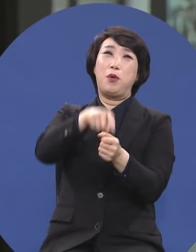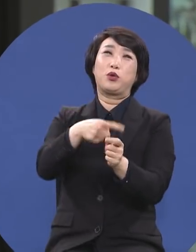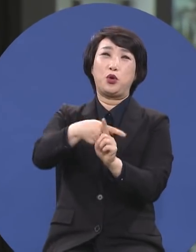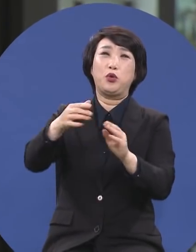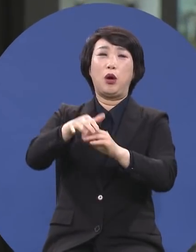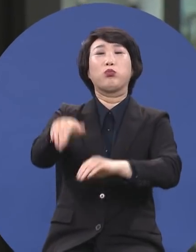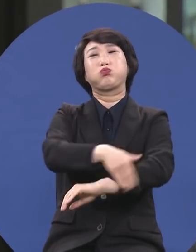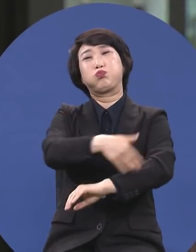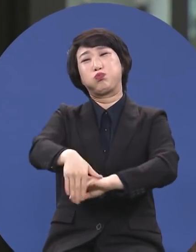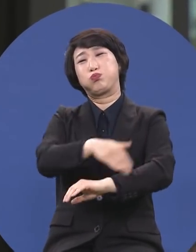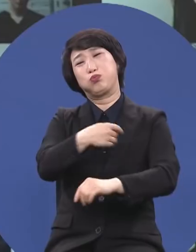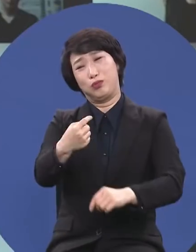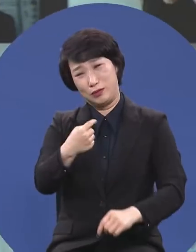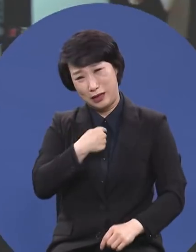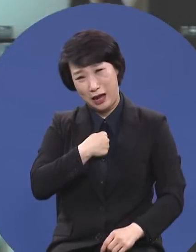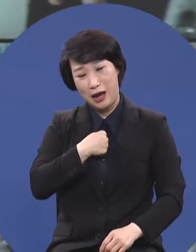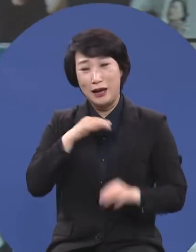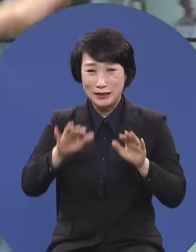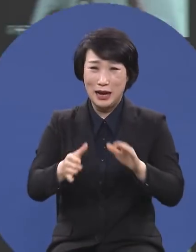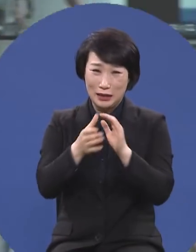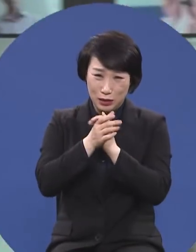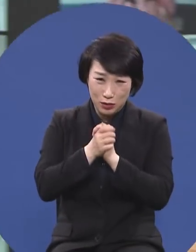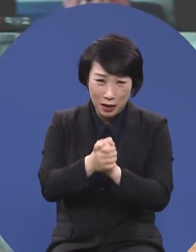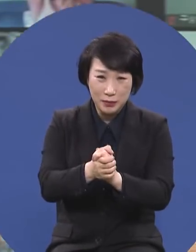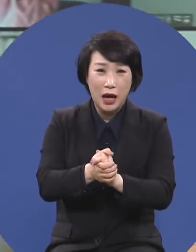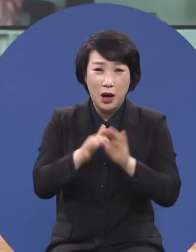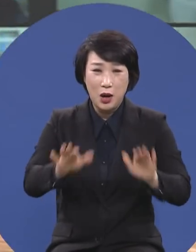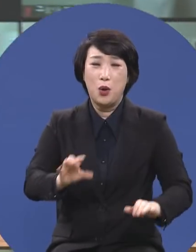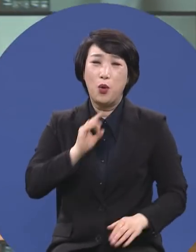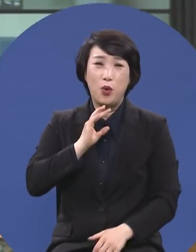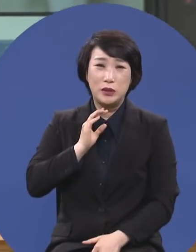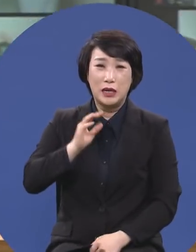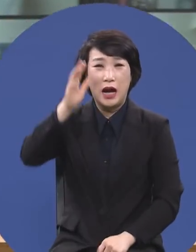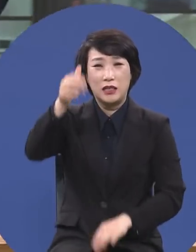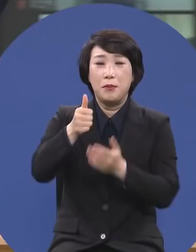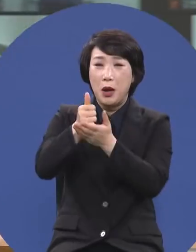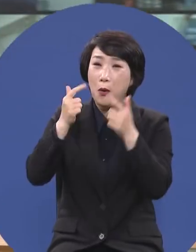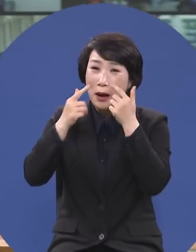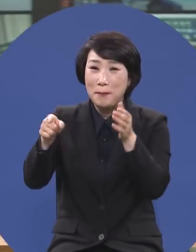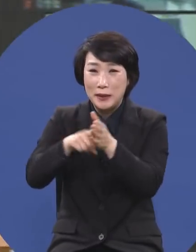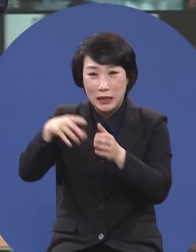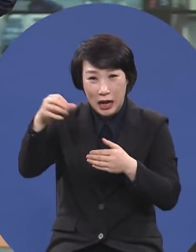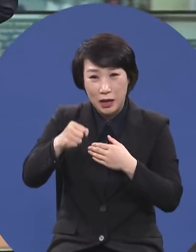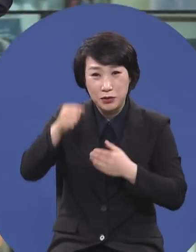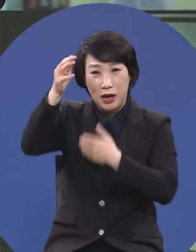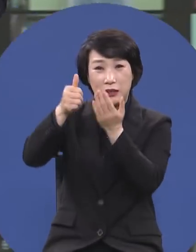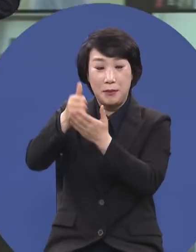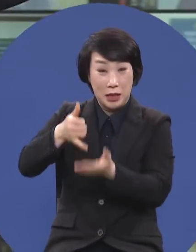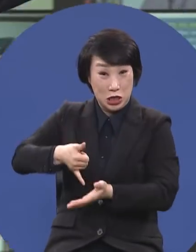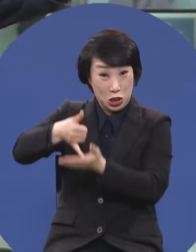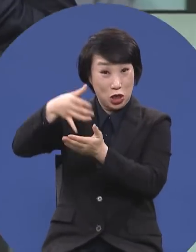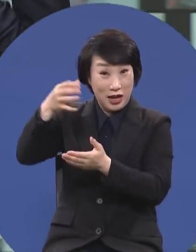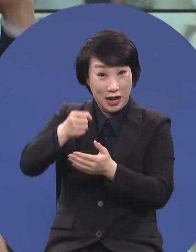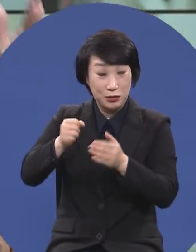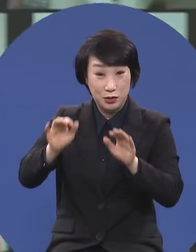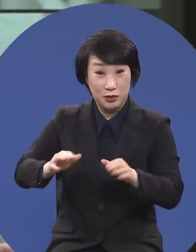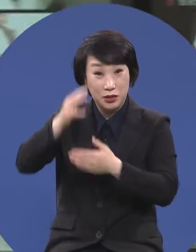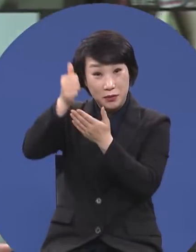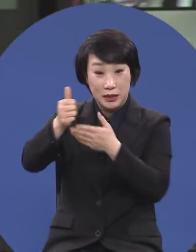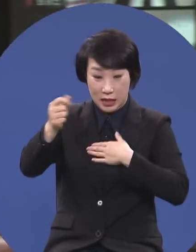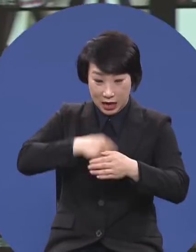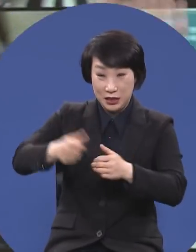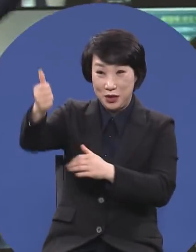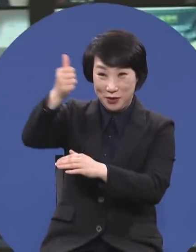교회 다녔습니다. 간절히 비옵나니 오직 하나님의 확신으로 하나님의 인격을 가지고 성령이 내